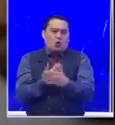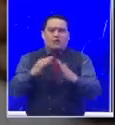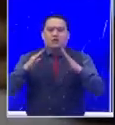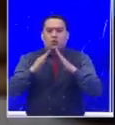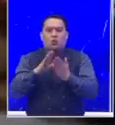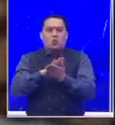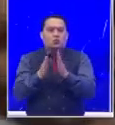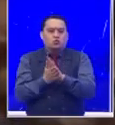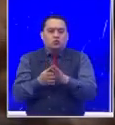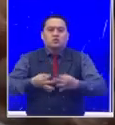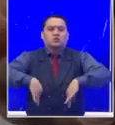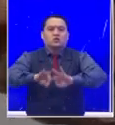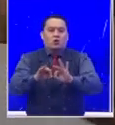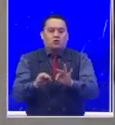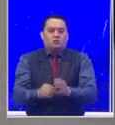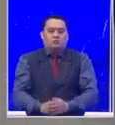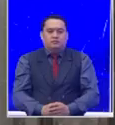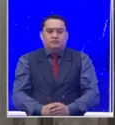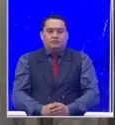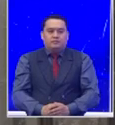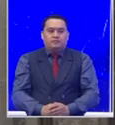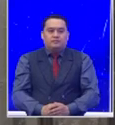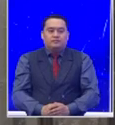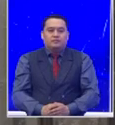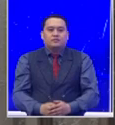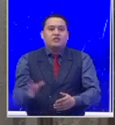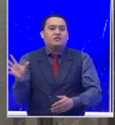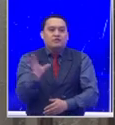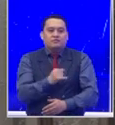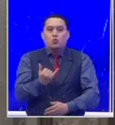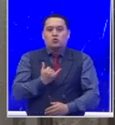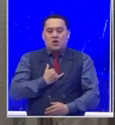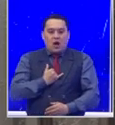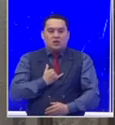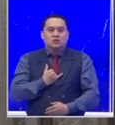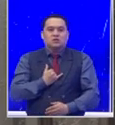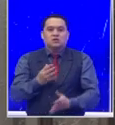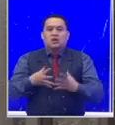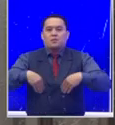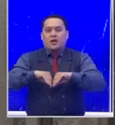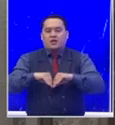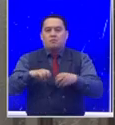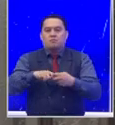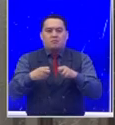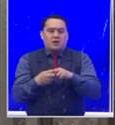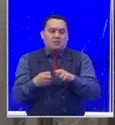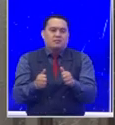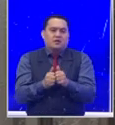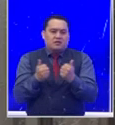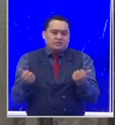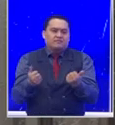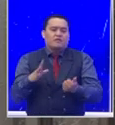при условии, что они сохранят семью. Во время всего этого у нас семейная такая получилась немножко